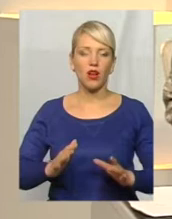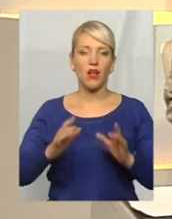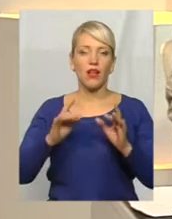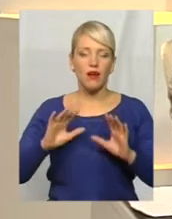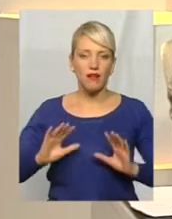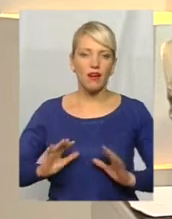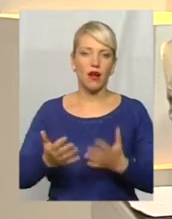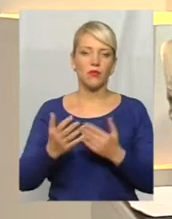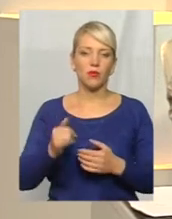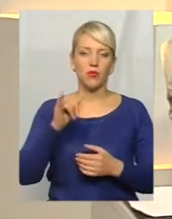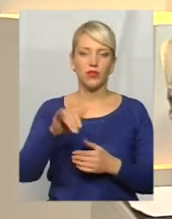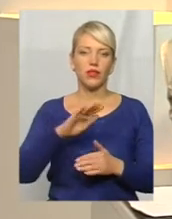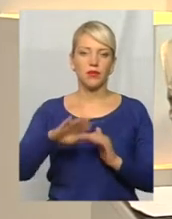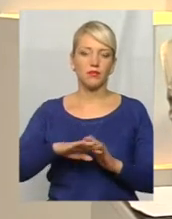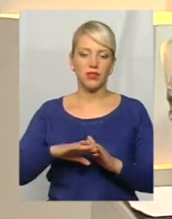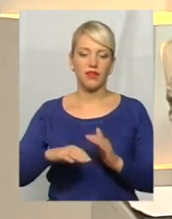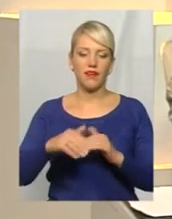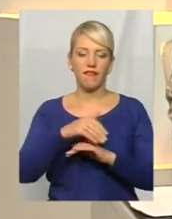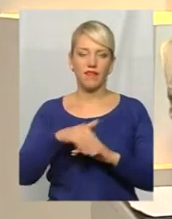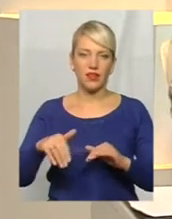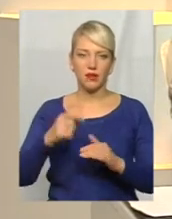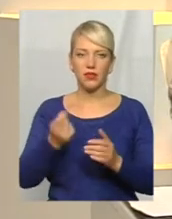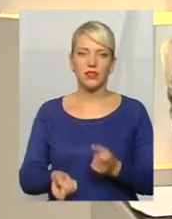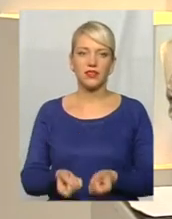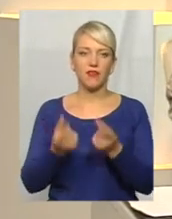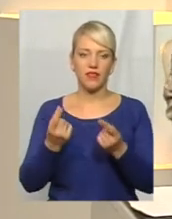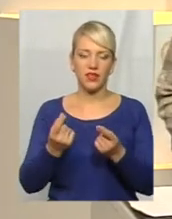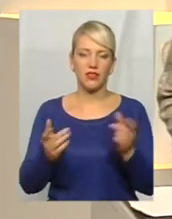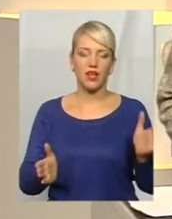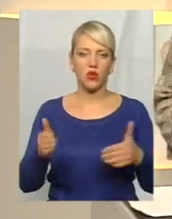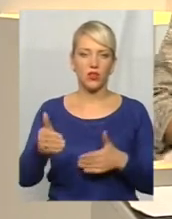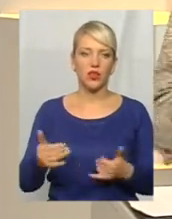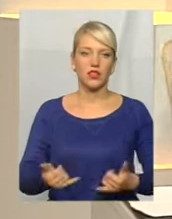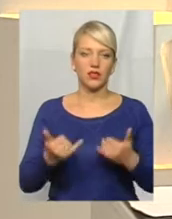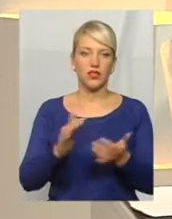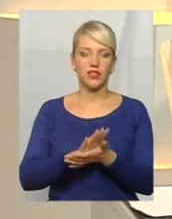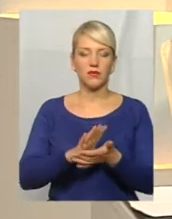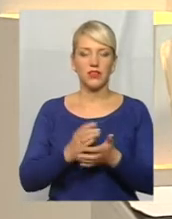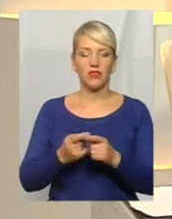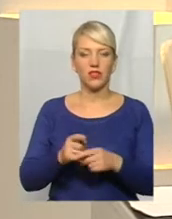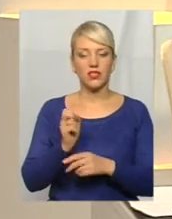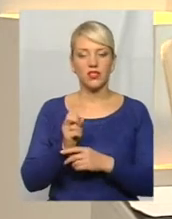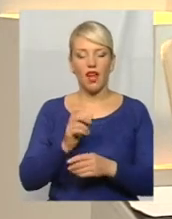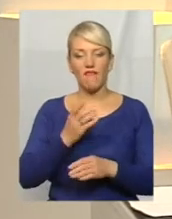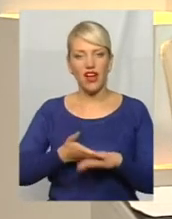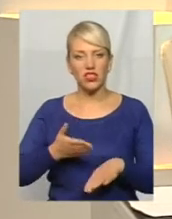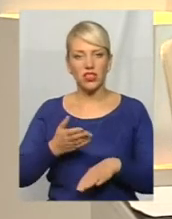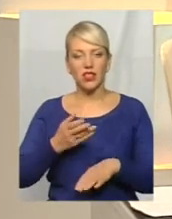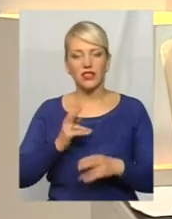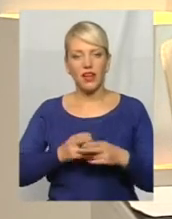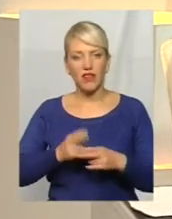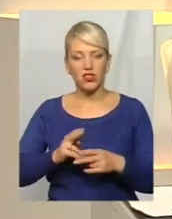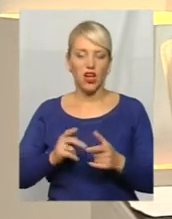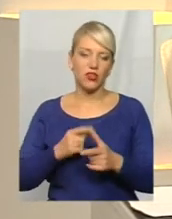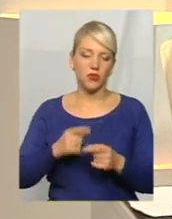них під вікнами з'явилися контейнери для сміття, вони їм заважають, або ж якщо ті контейнери